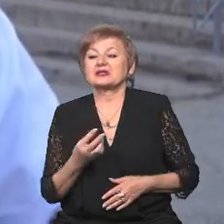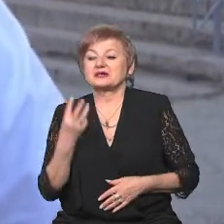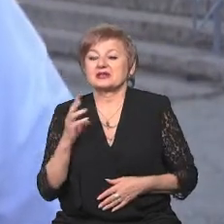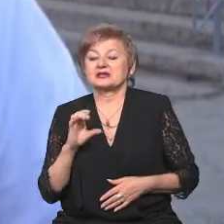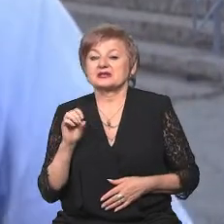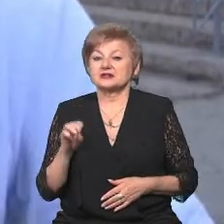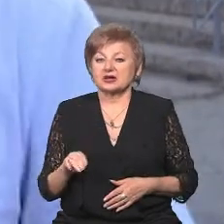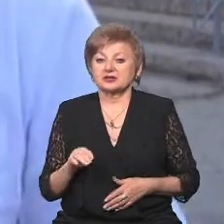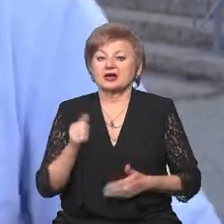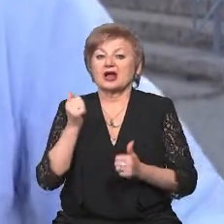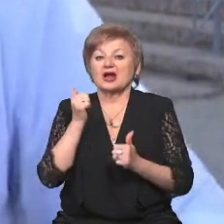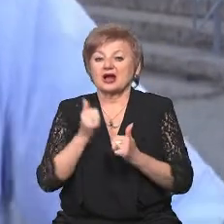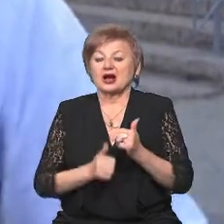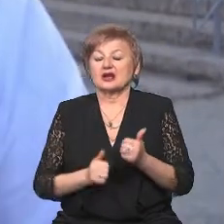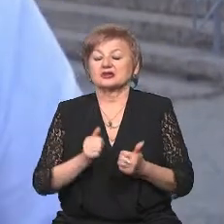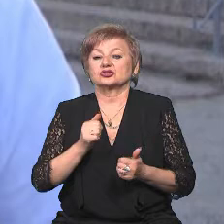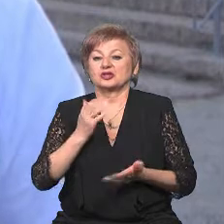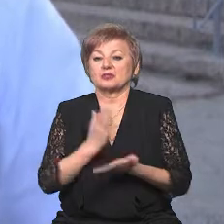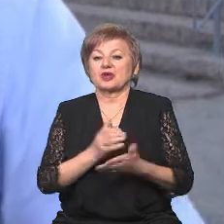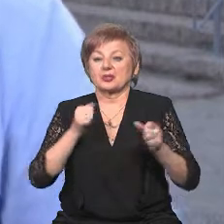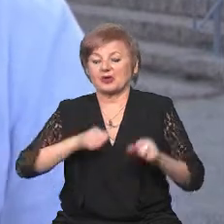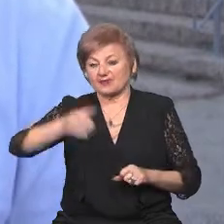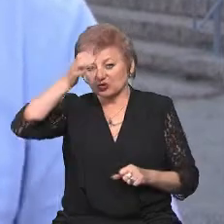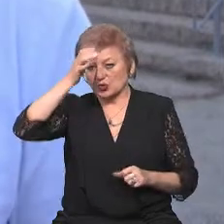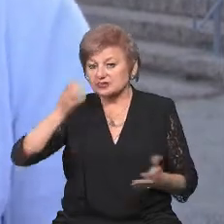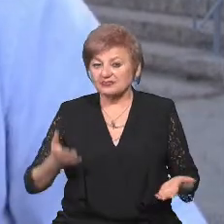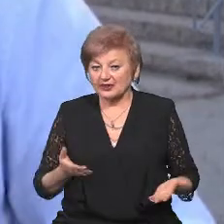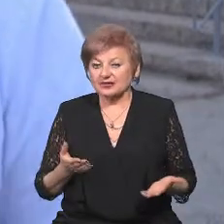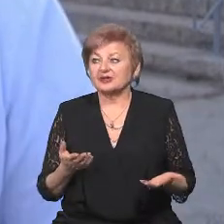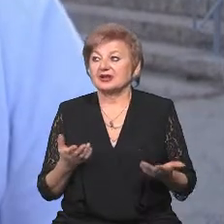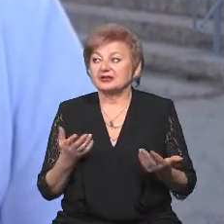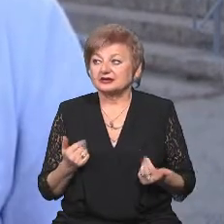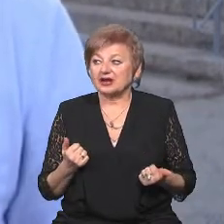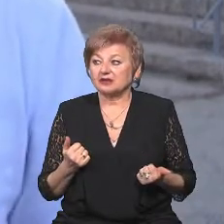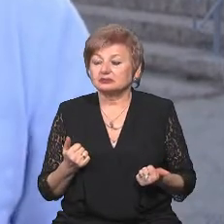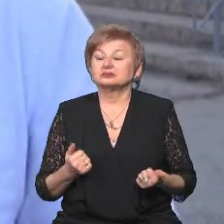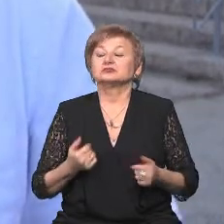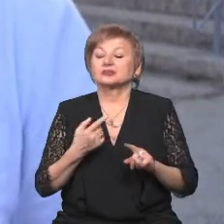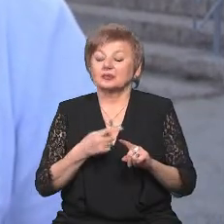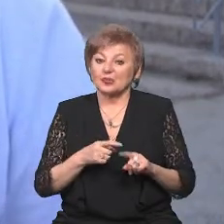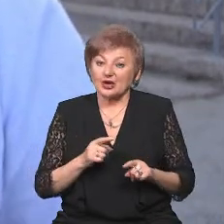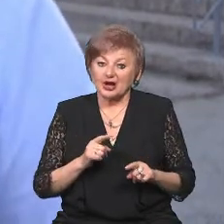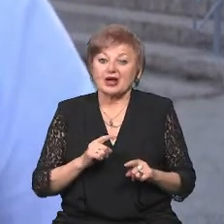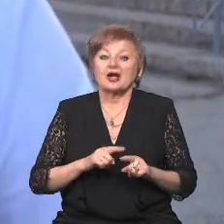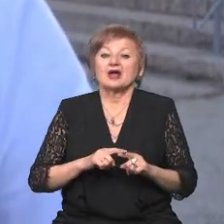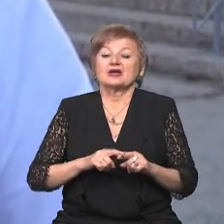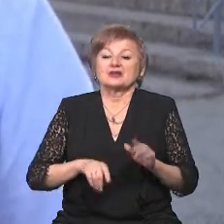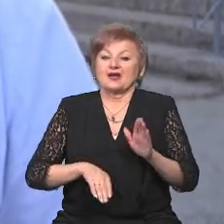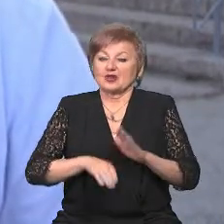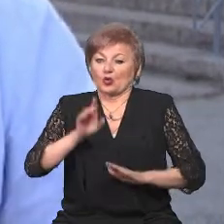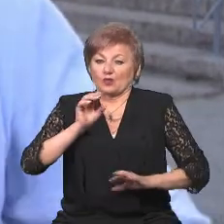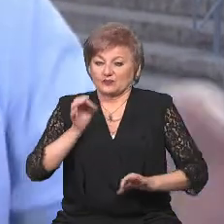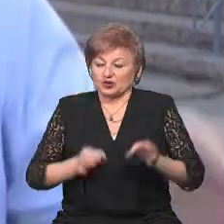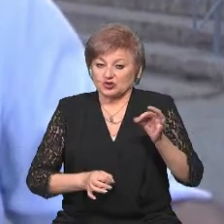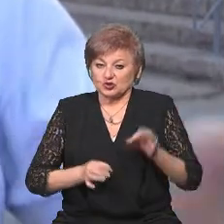Кожен має право на освіту. Тобто освіта, і це є вже прецеденти, і на рівні Верховного суду, і